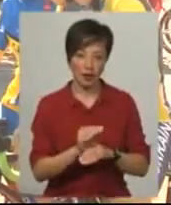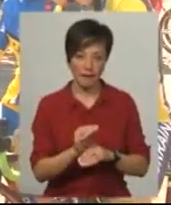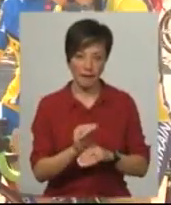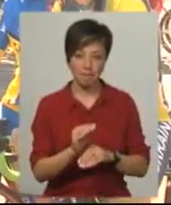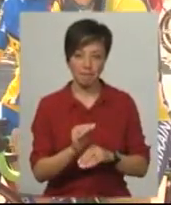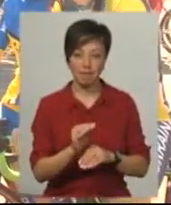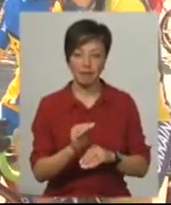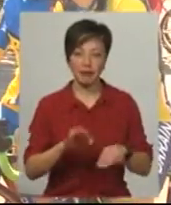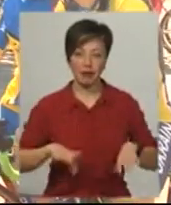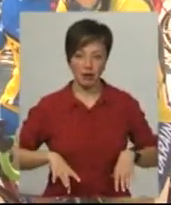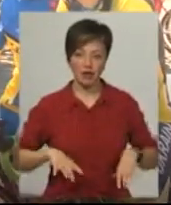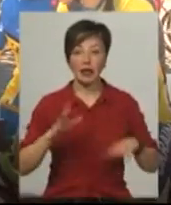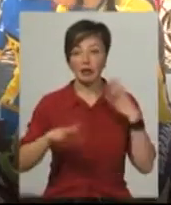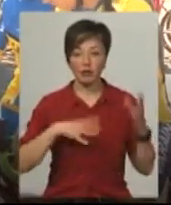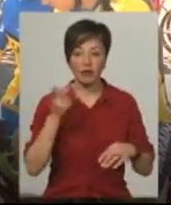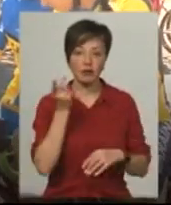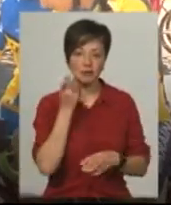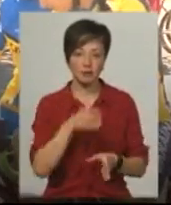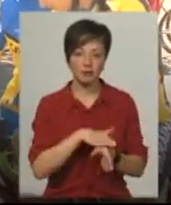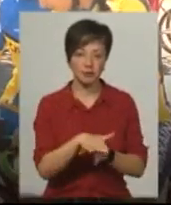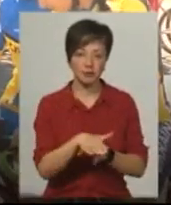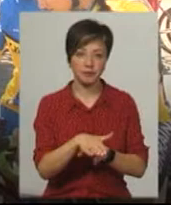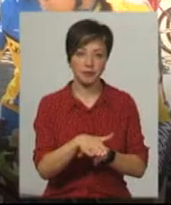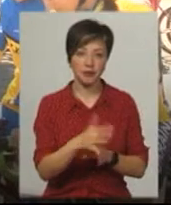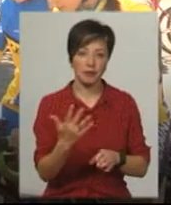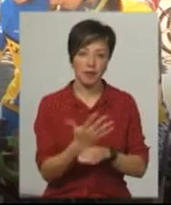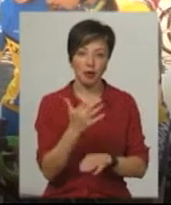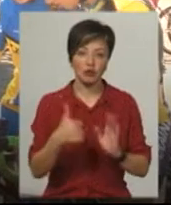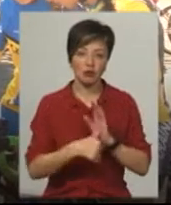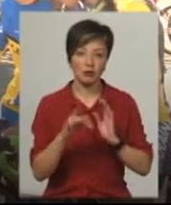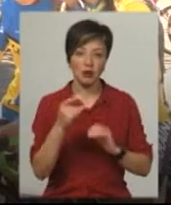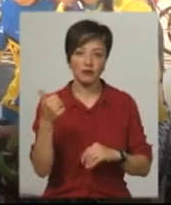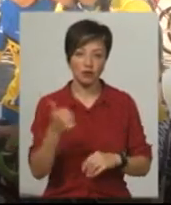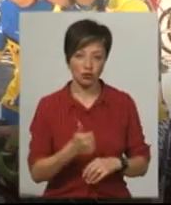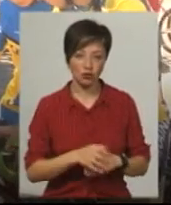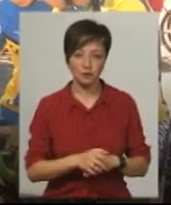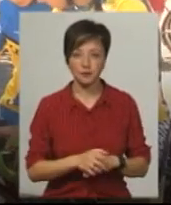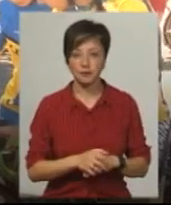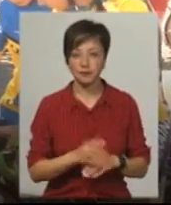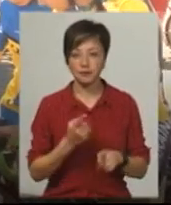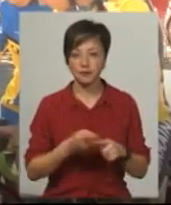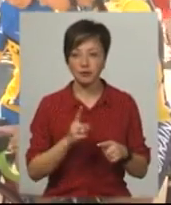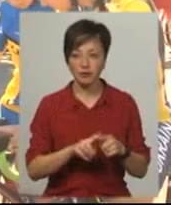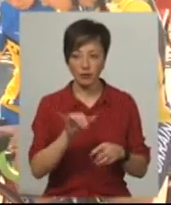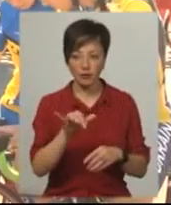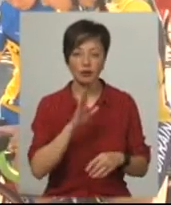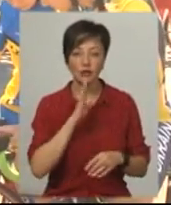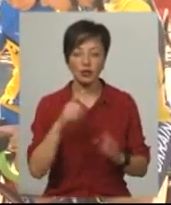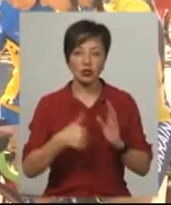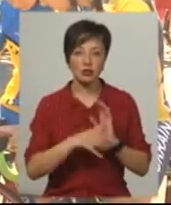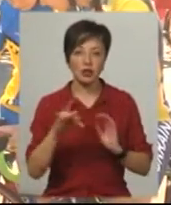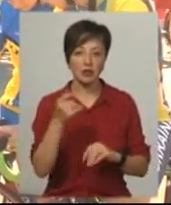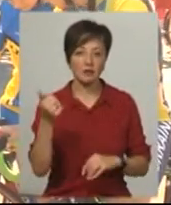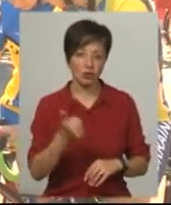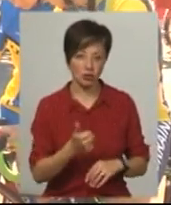Мамчур. Тренування відбувається, як правило, 5-6 разів на тиждень. У цих дівчат 6 разів на